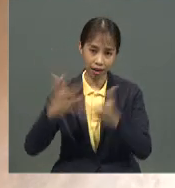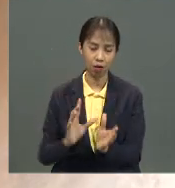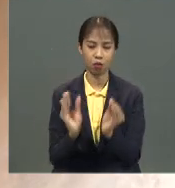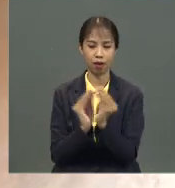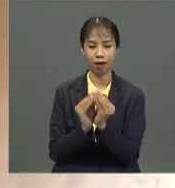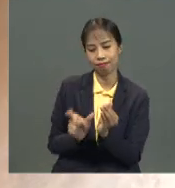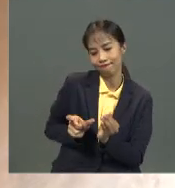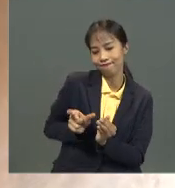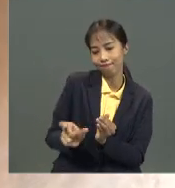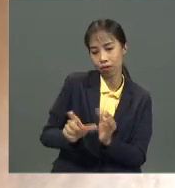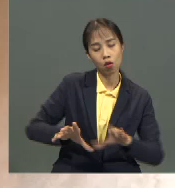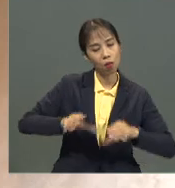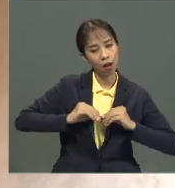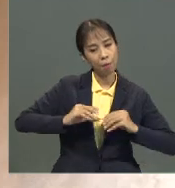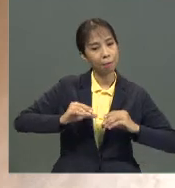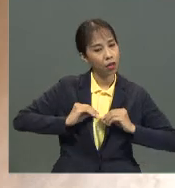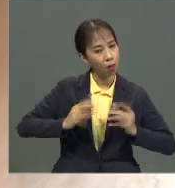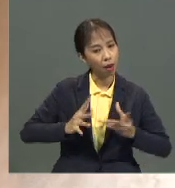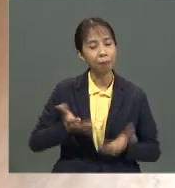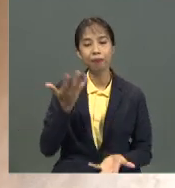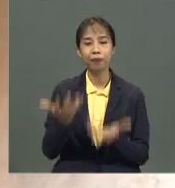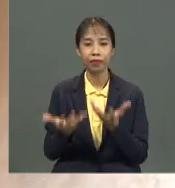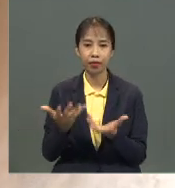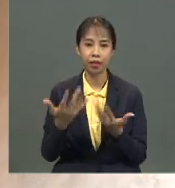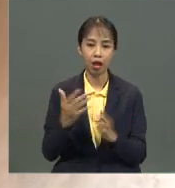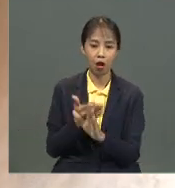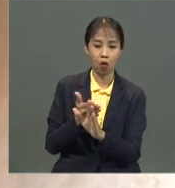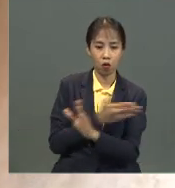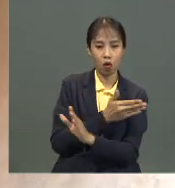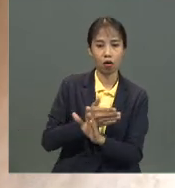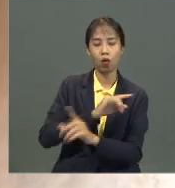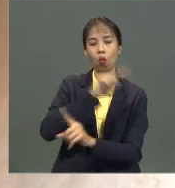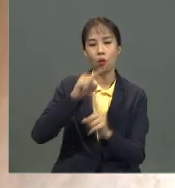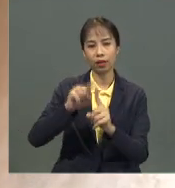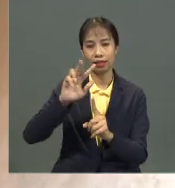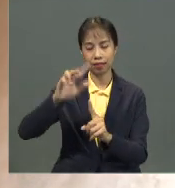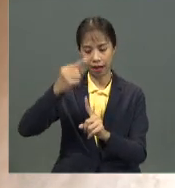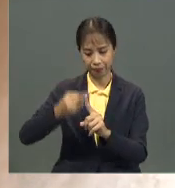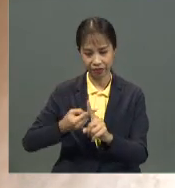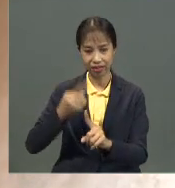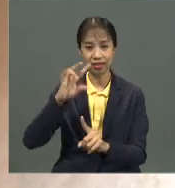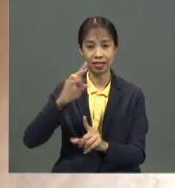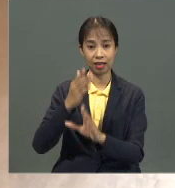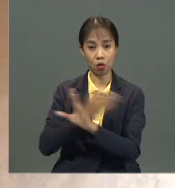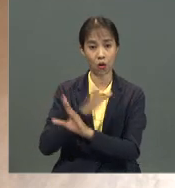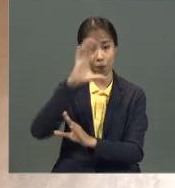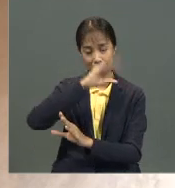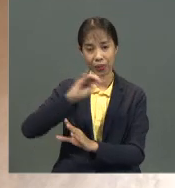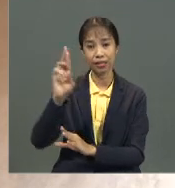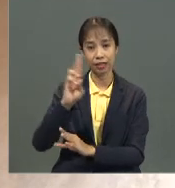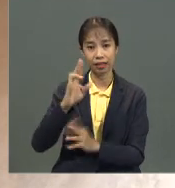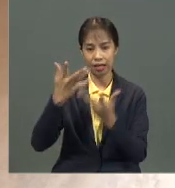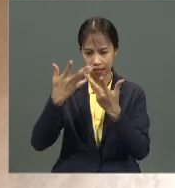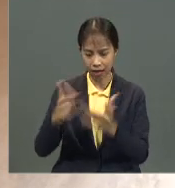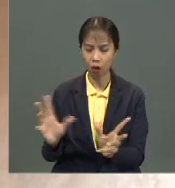ติรับหลักการหรือไม่รับหลักการได้ก่อนเที่ยงคืนของวันที่3กรกฎาคมครับหลังจากนั้นก็จะเป็นขั้นตอนของการตั้งคณะกรรมการวิส